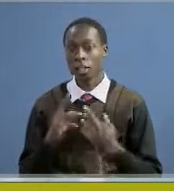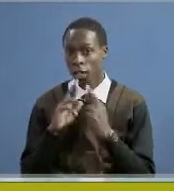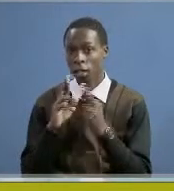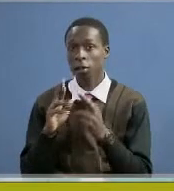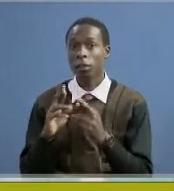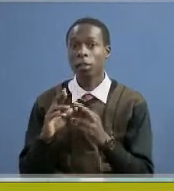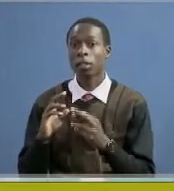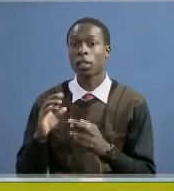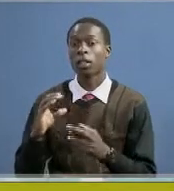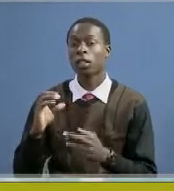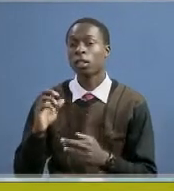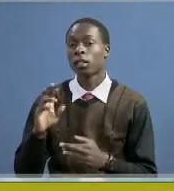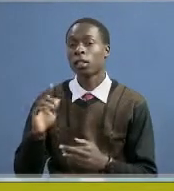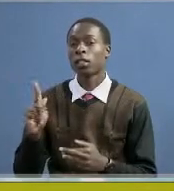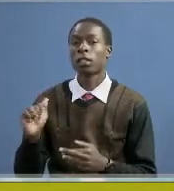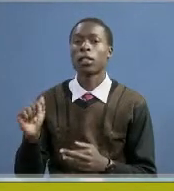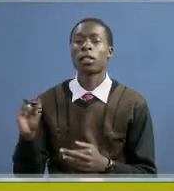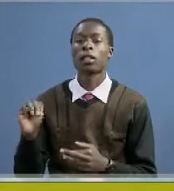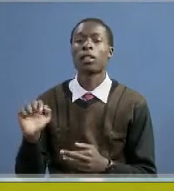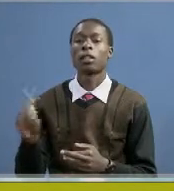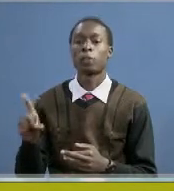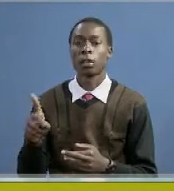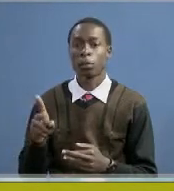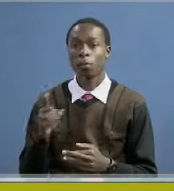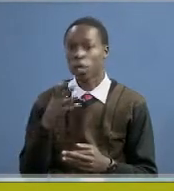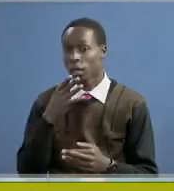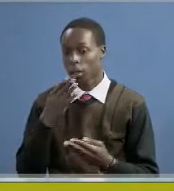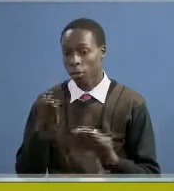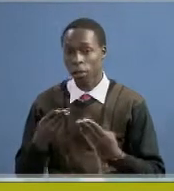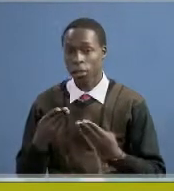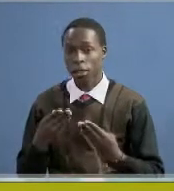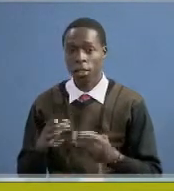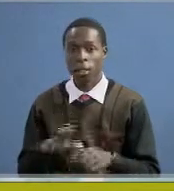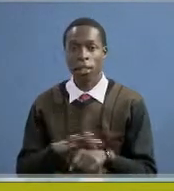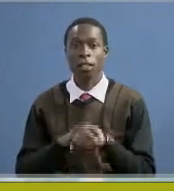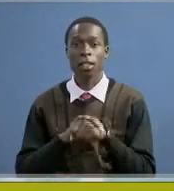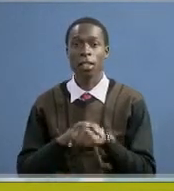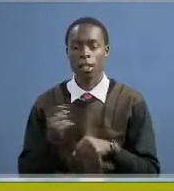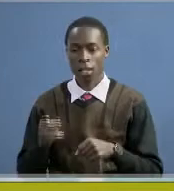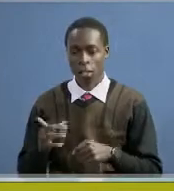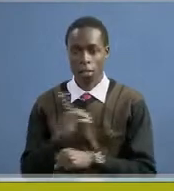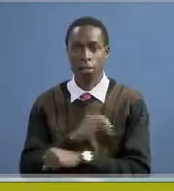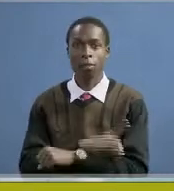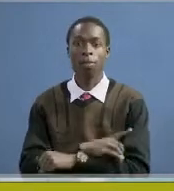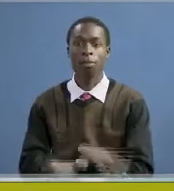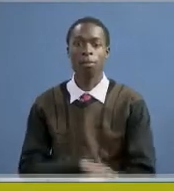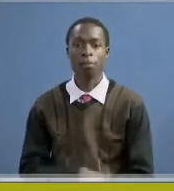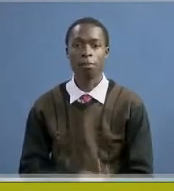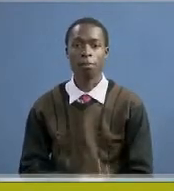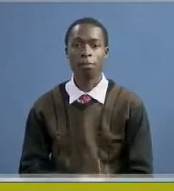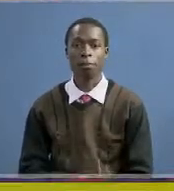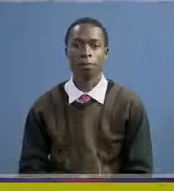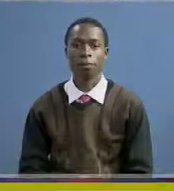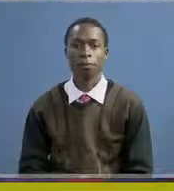Kristin Kamau anavyotuarifu, tayari wanabiashara wameanza kukumbatia siku hii.